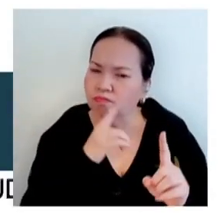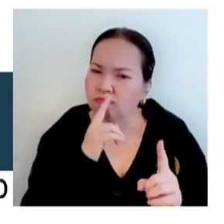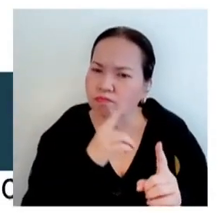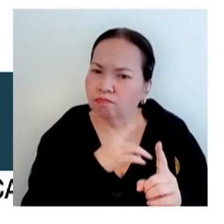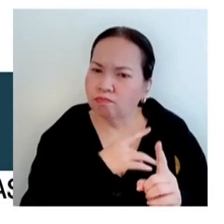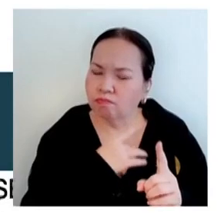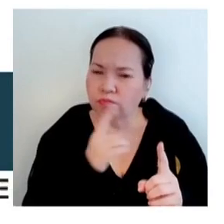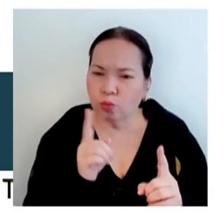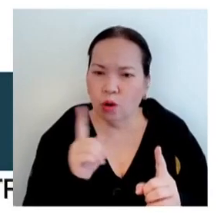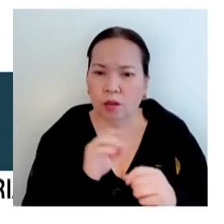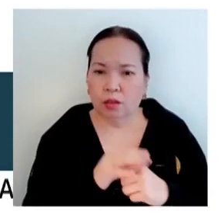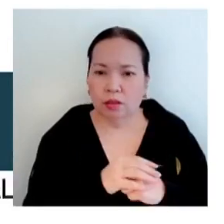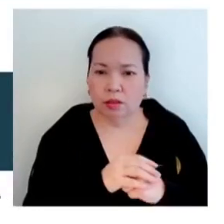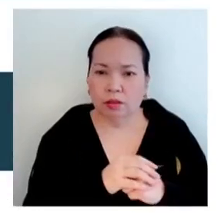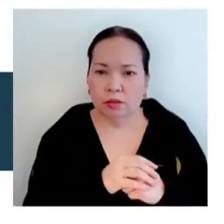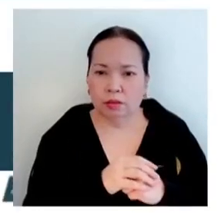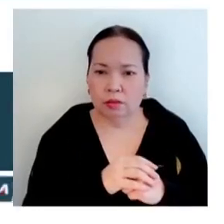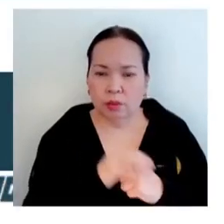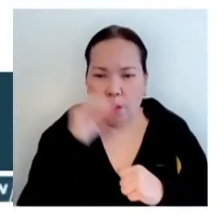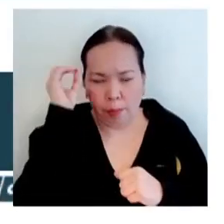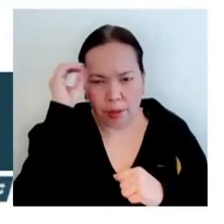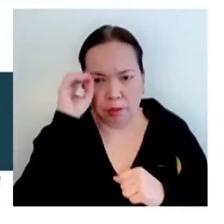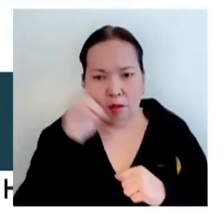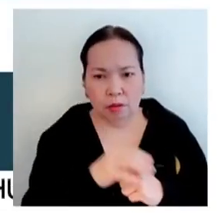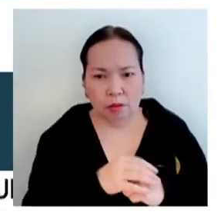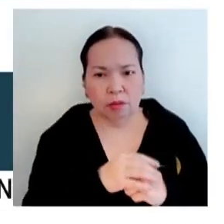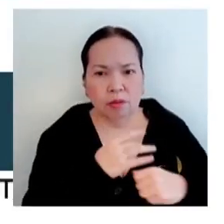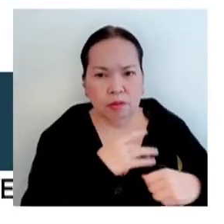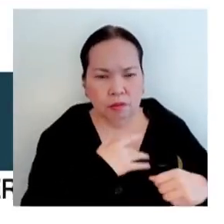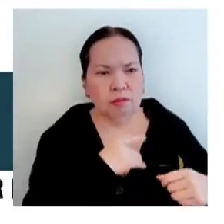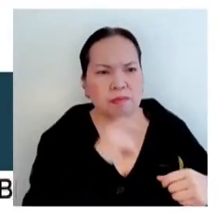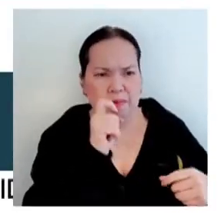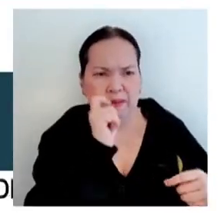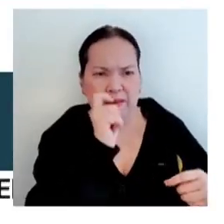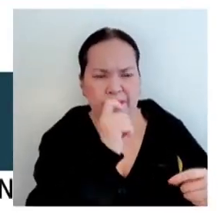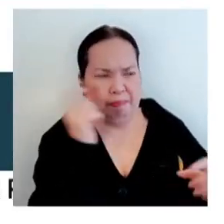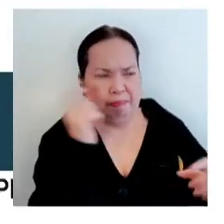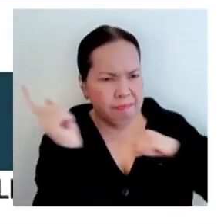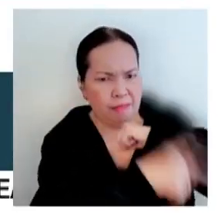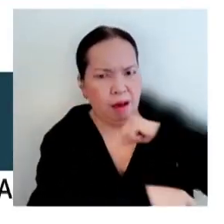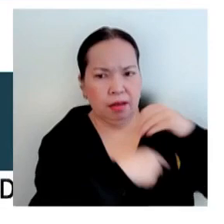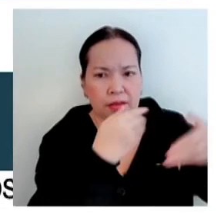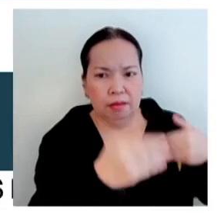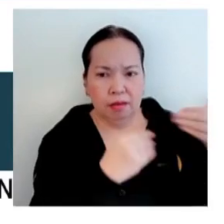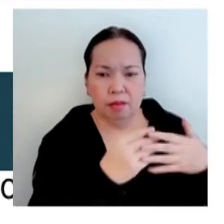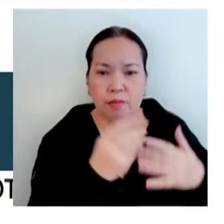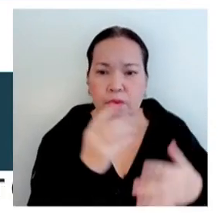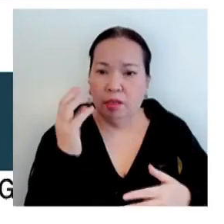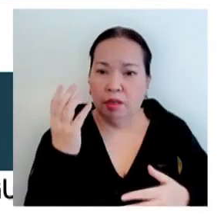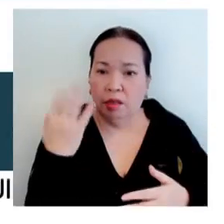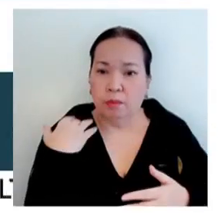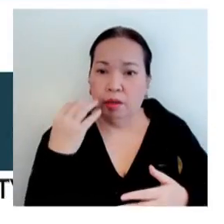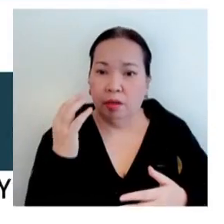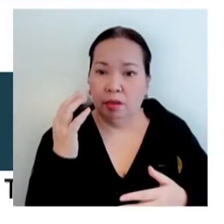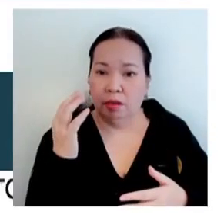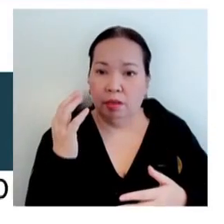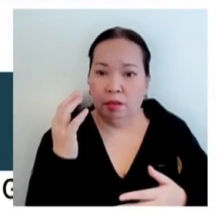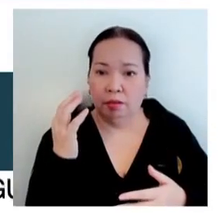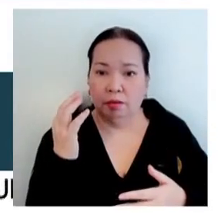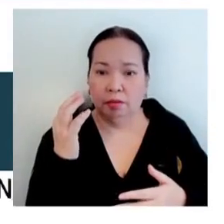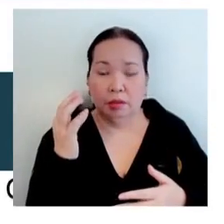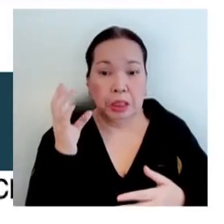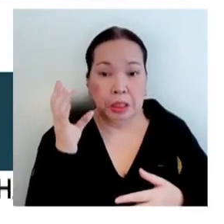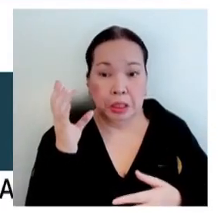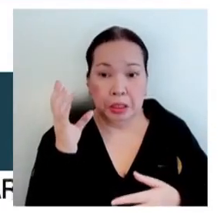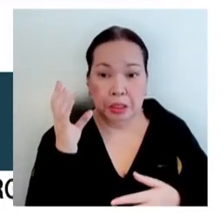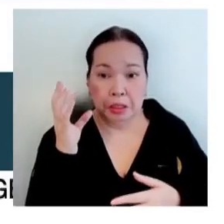Yeah, ang inaano namin dapat mabilis yung action. 9 weeks in-announce ang presidente, dapat 7 days eh